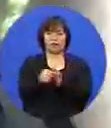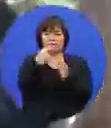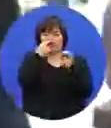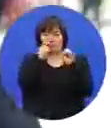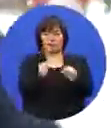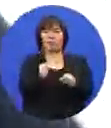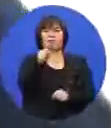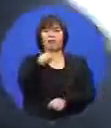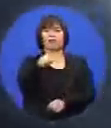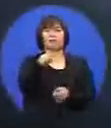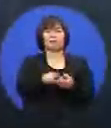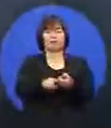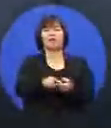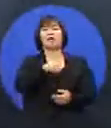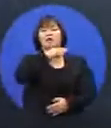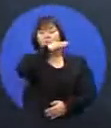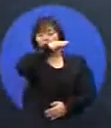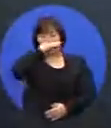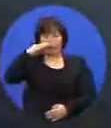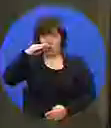살아가는 것이 바로